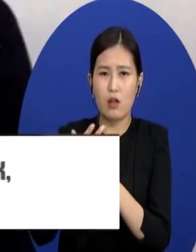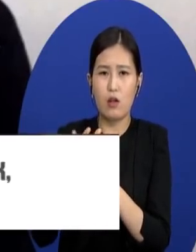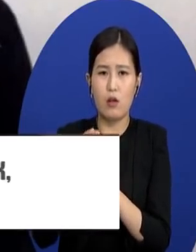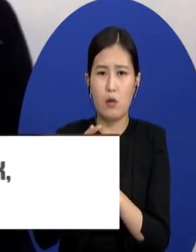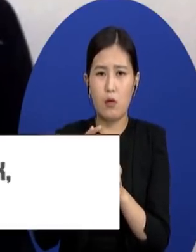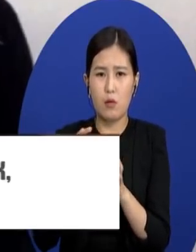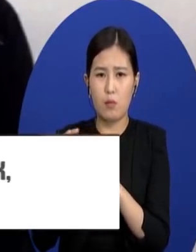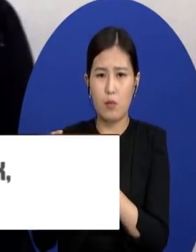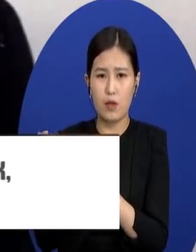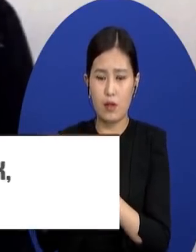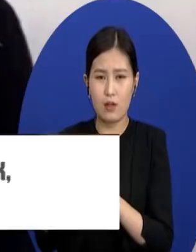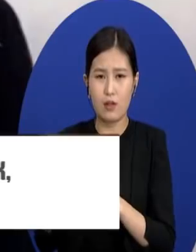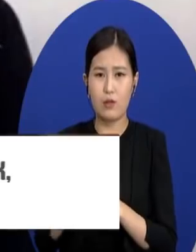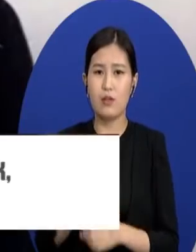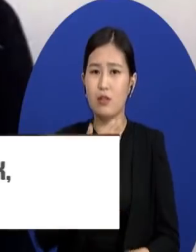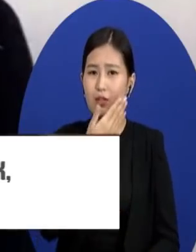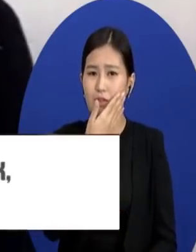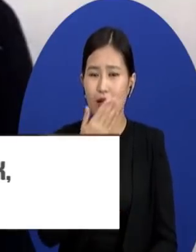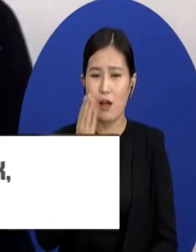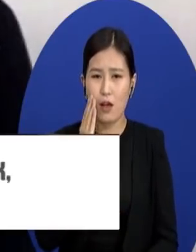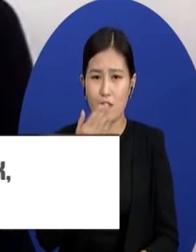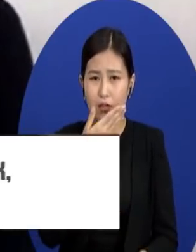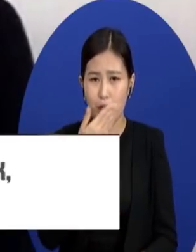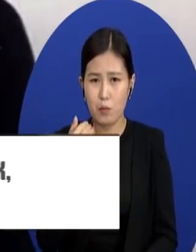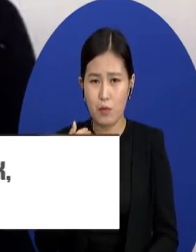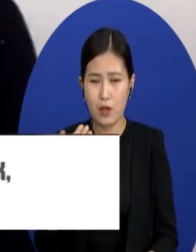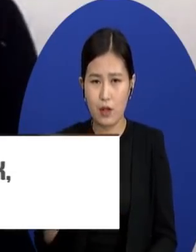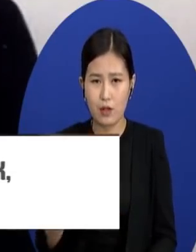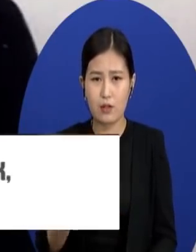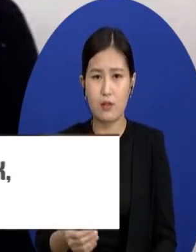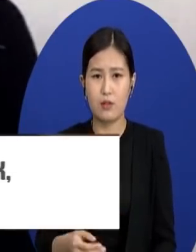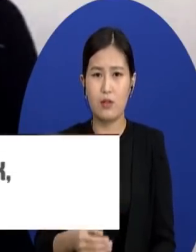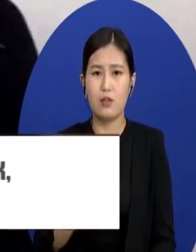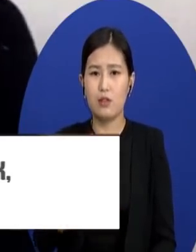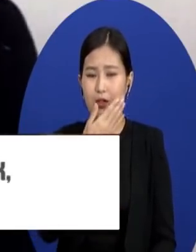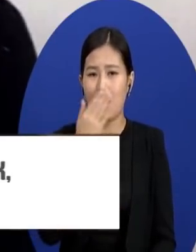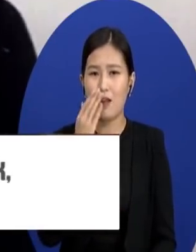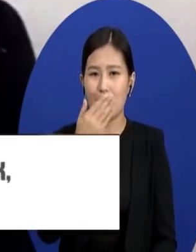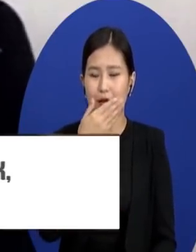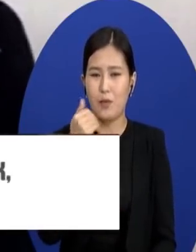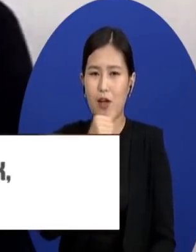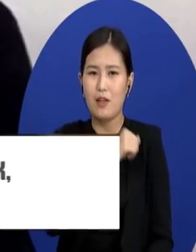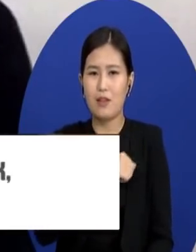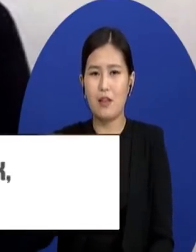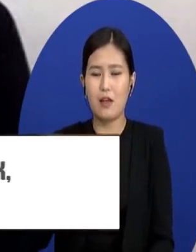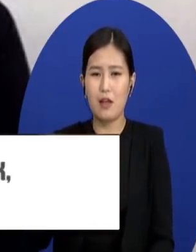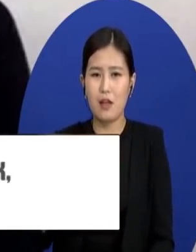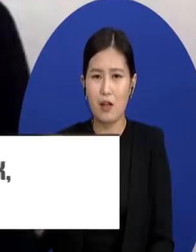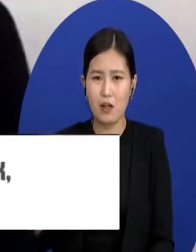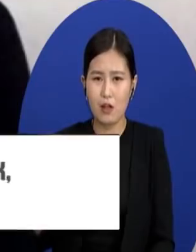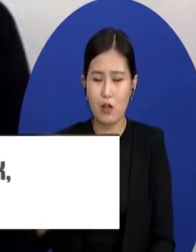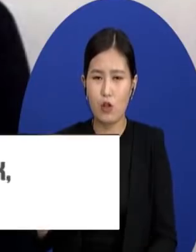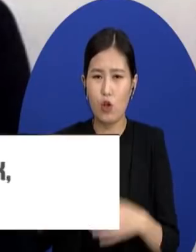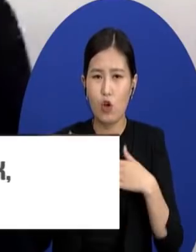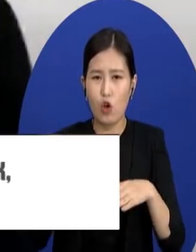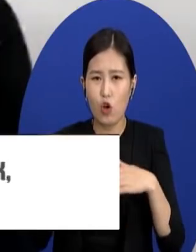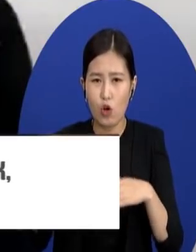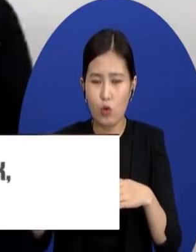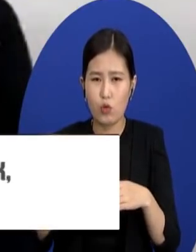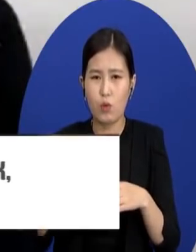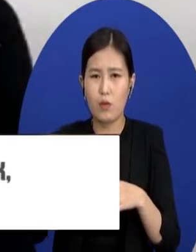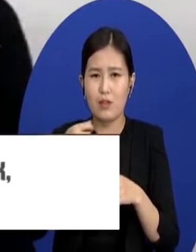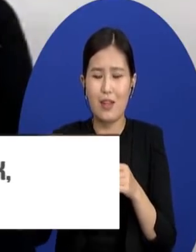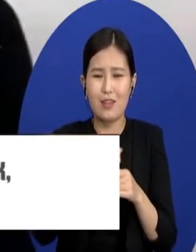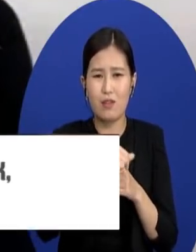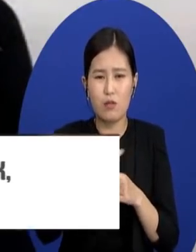бид нар нөгөө одоо цагаан сар болохгүй учраас бид нар чи эргээд нөгөө дээлээ оюулах нөгөө цалин хөлсөө тавих чадваргүй болсон учраас нөгөө